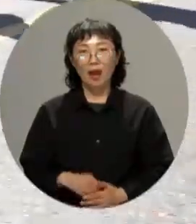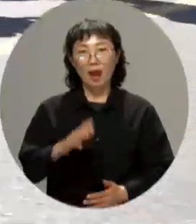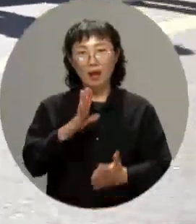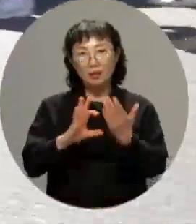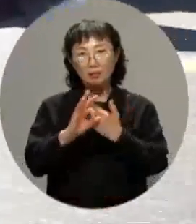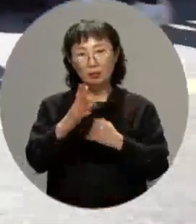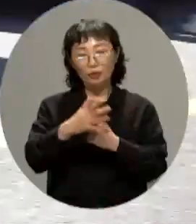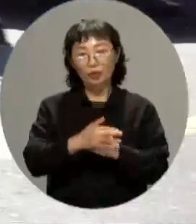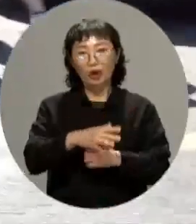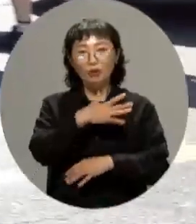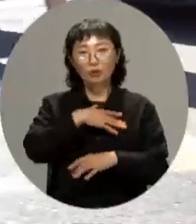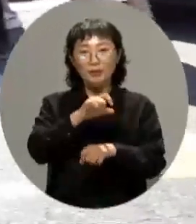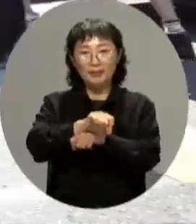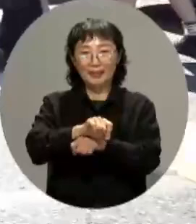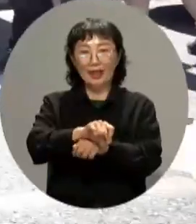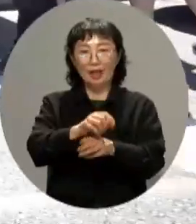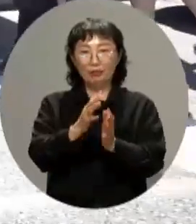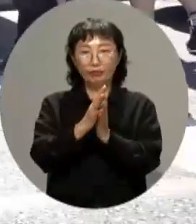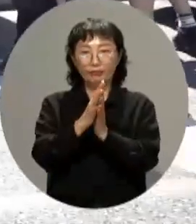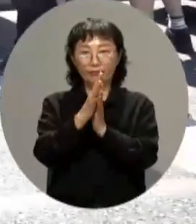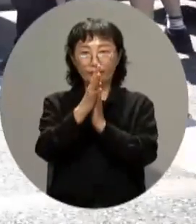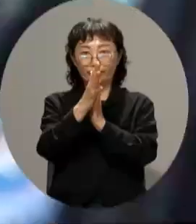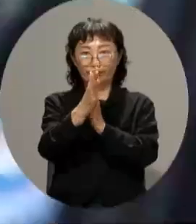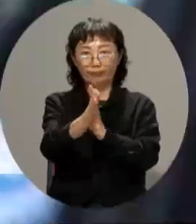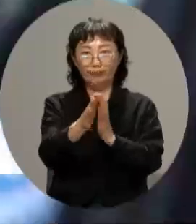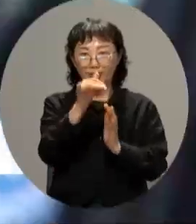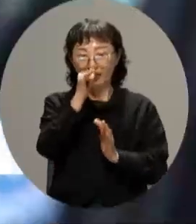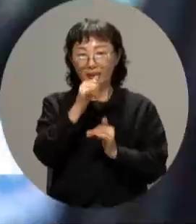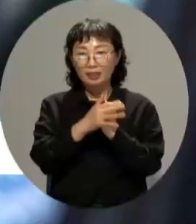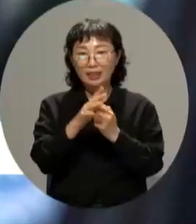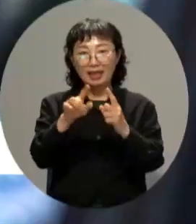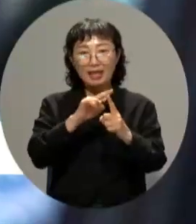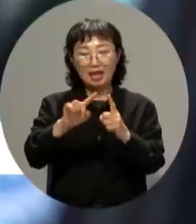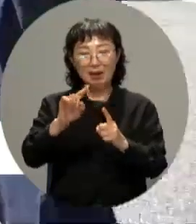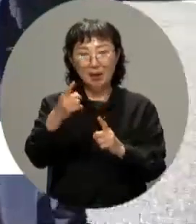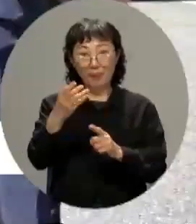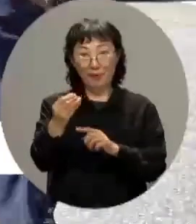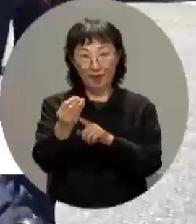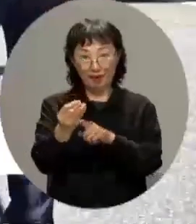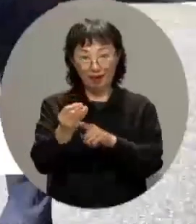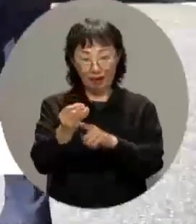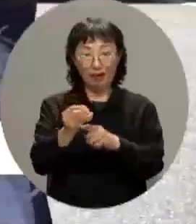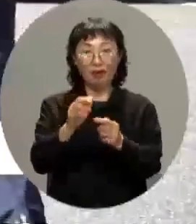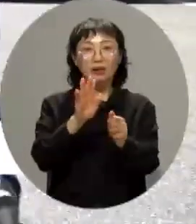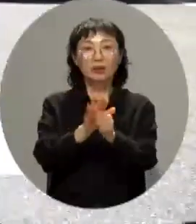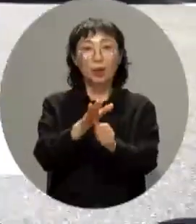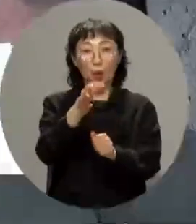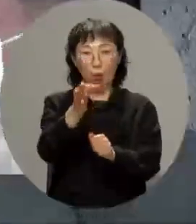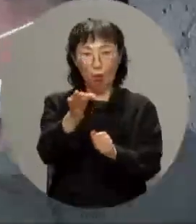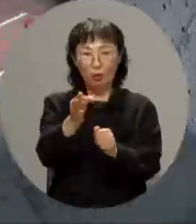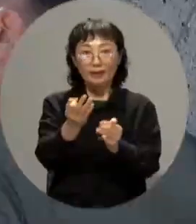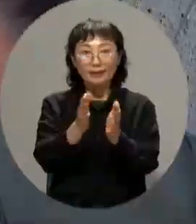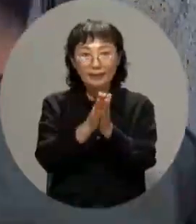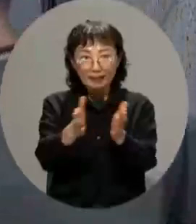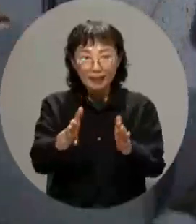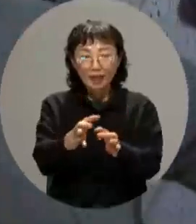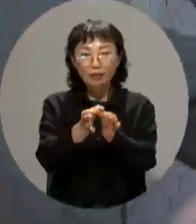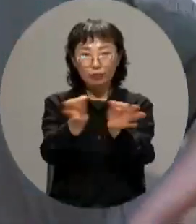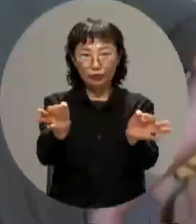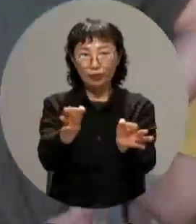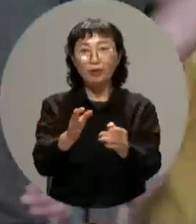오전부터 행정복지센터에 줄이 길게 늘어섰습니다. 1인당 100만 원의 일상회복지원금 지급이 시작됐다는